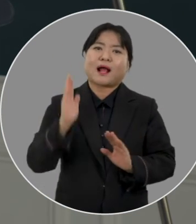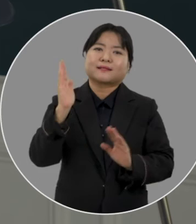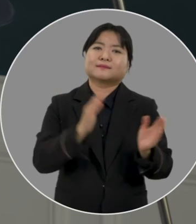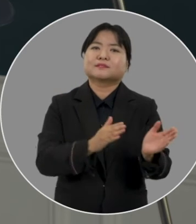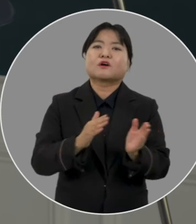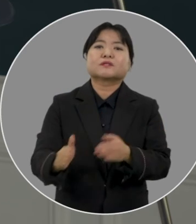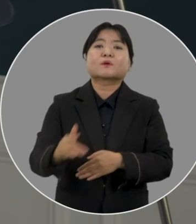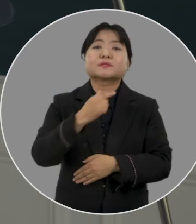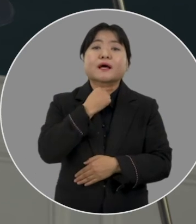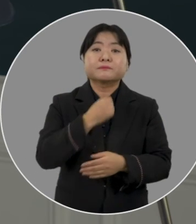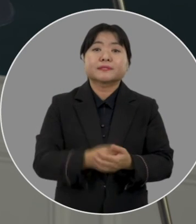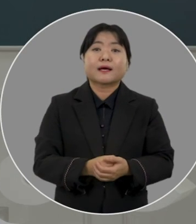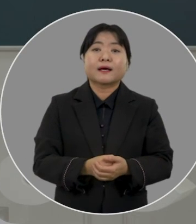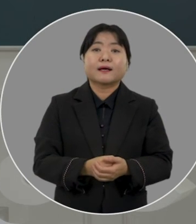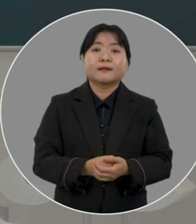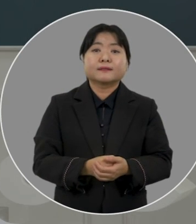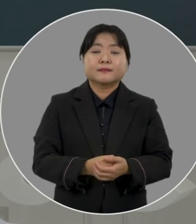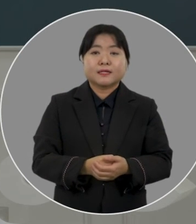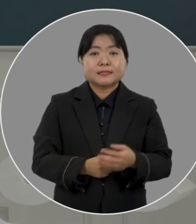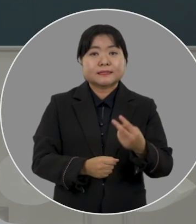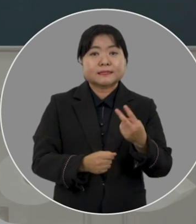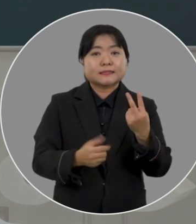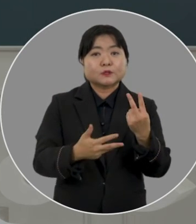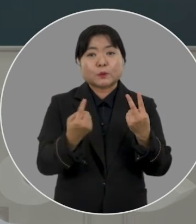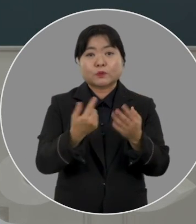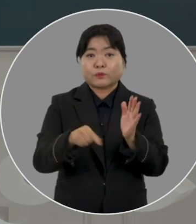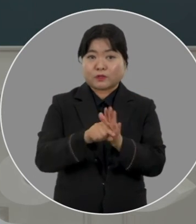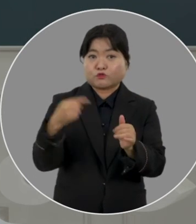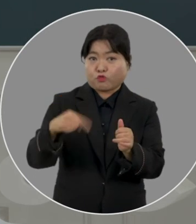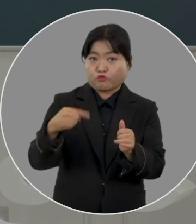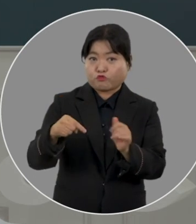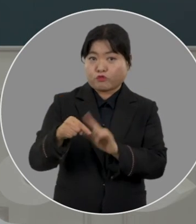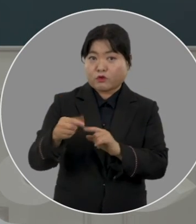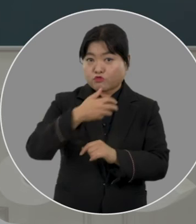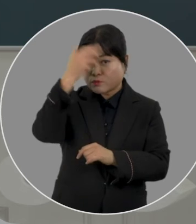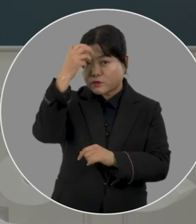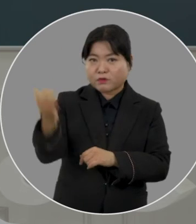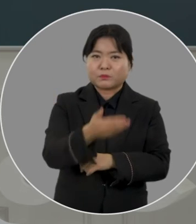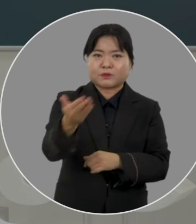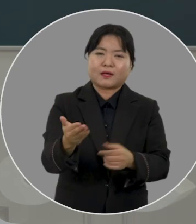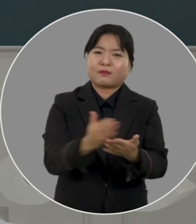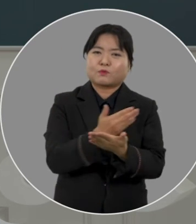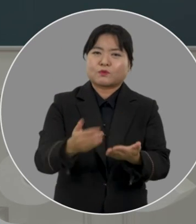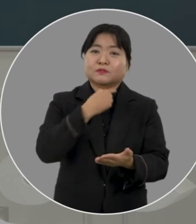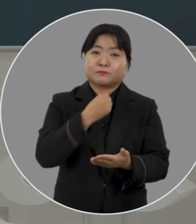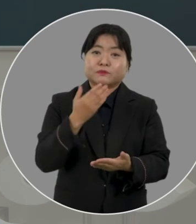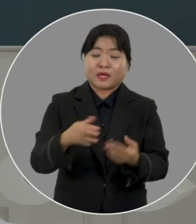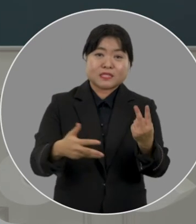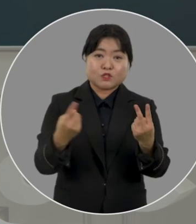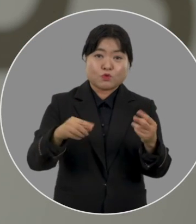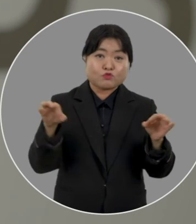강의를 정리하고자 합니다. 2초를 위한 교육의 꿈을 여러분과 나누고 싶은데